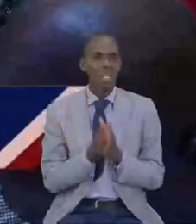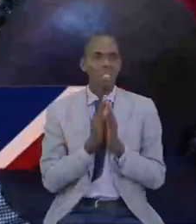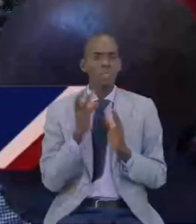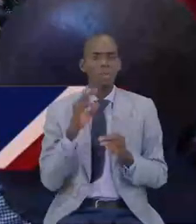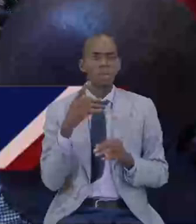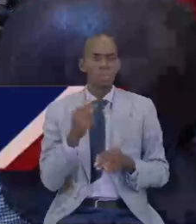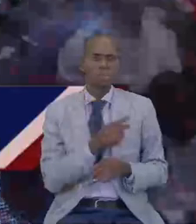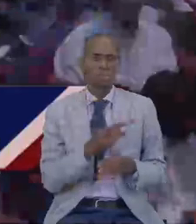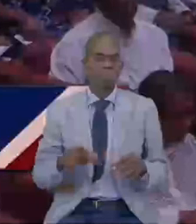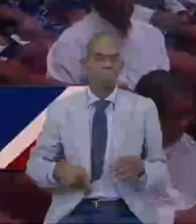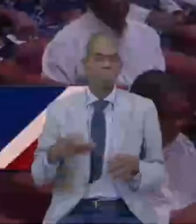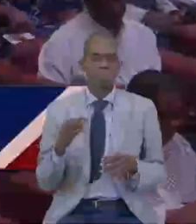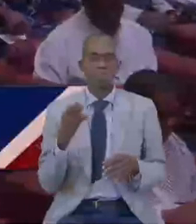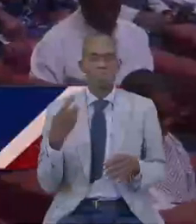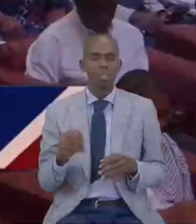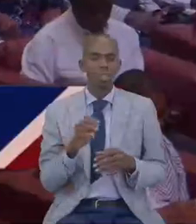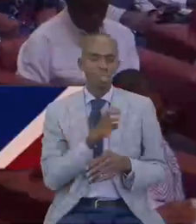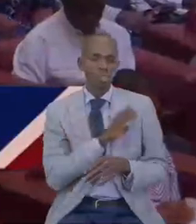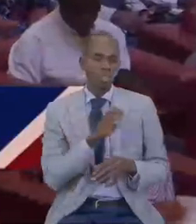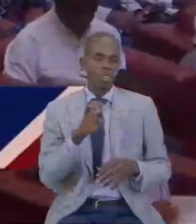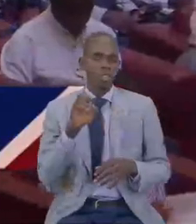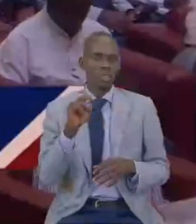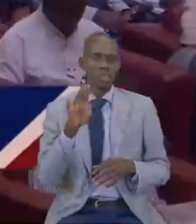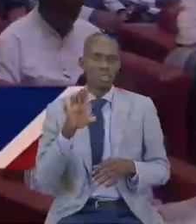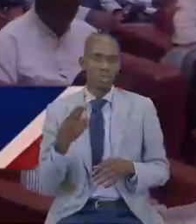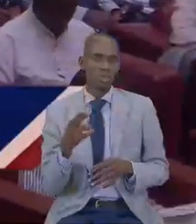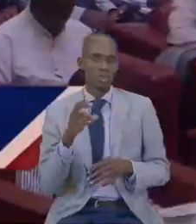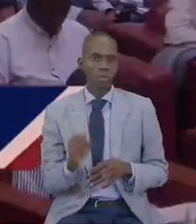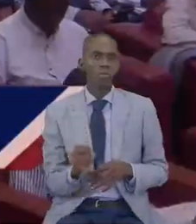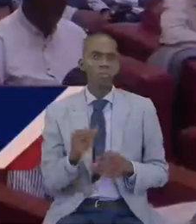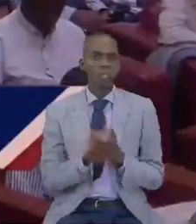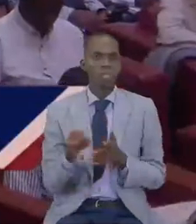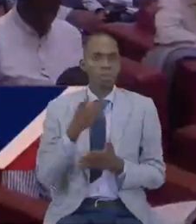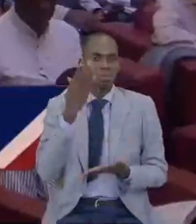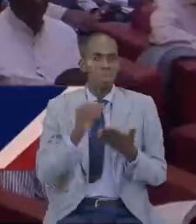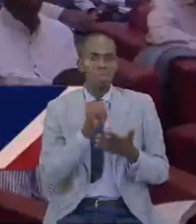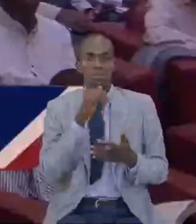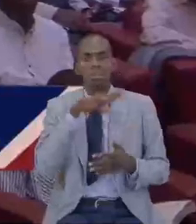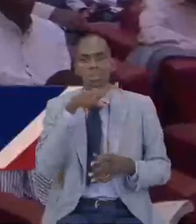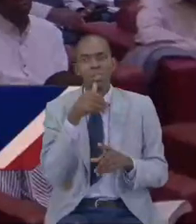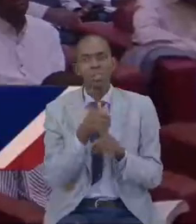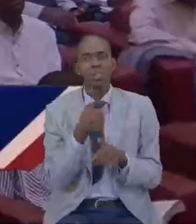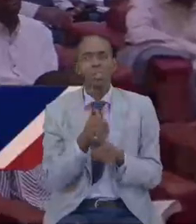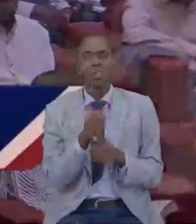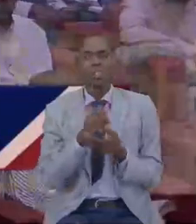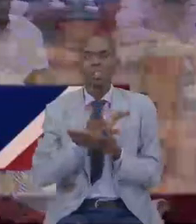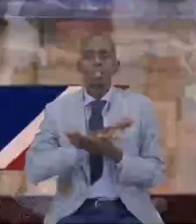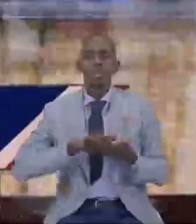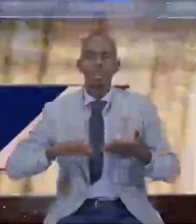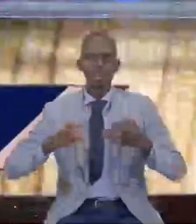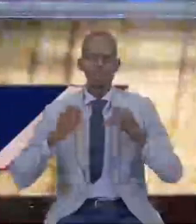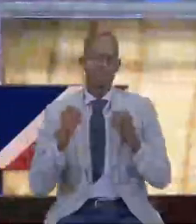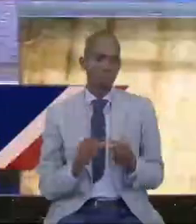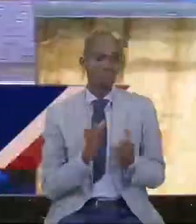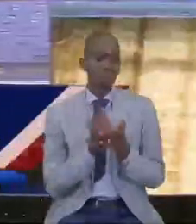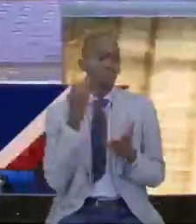l'obliger à se souiller. La fortitude sanctifiée, ce n'était pas dans son pays. Il